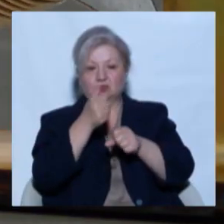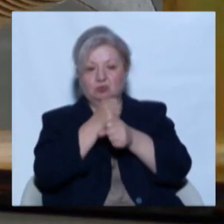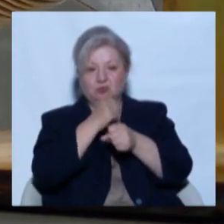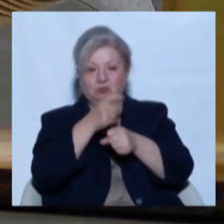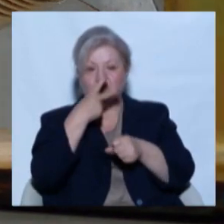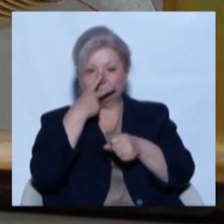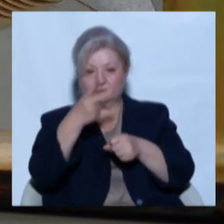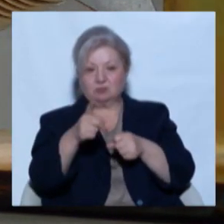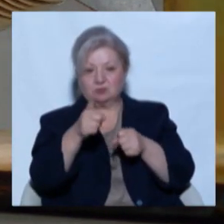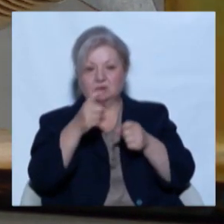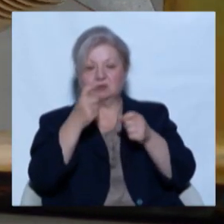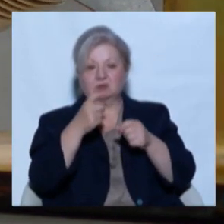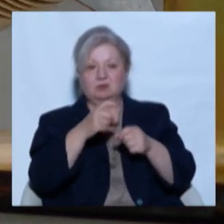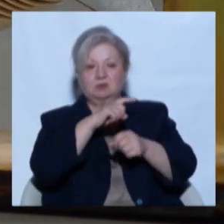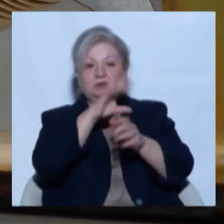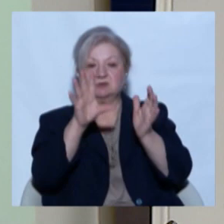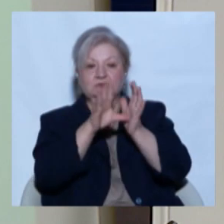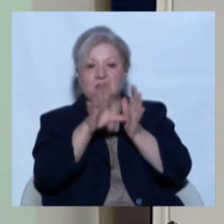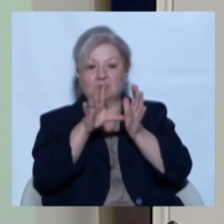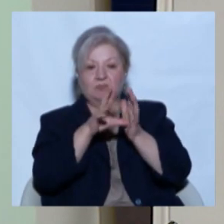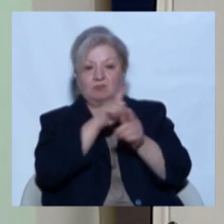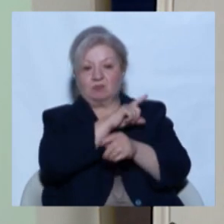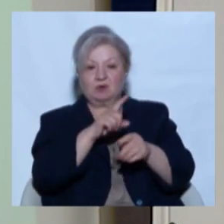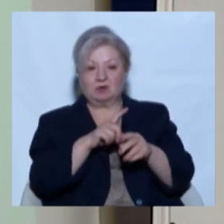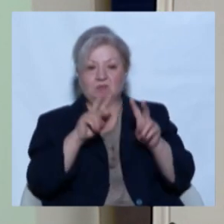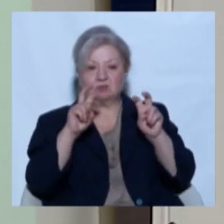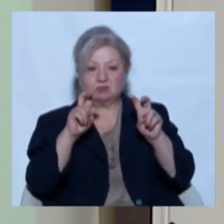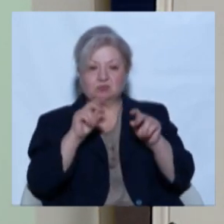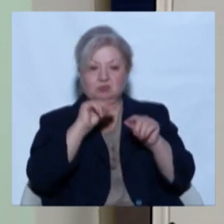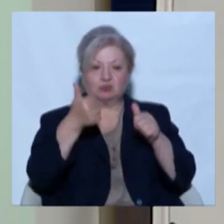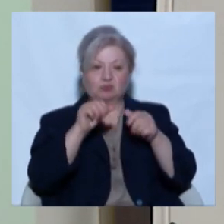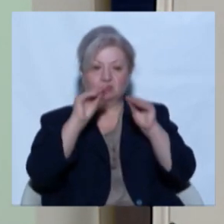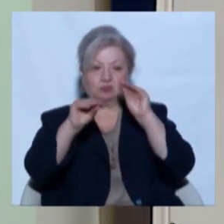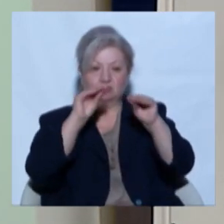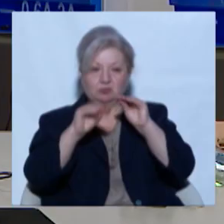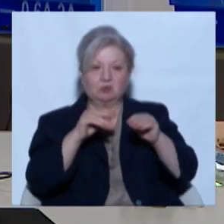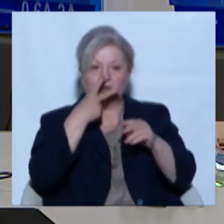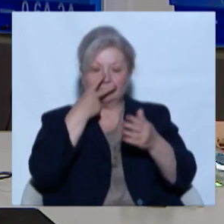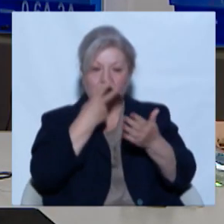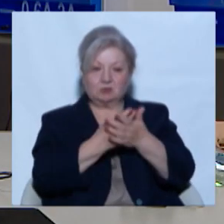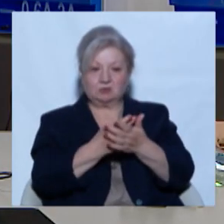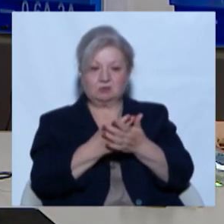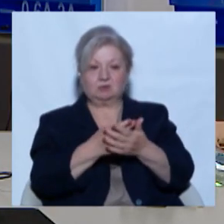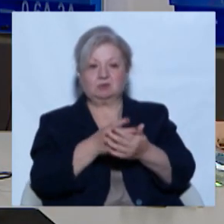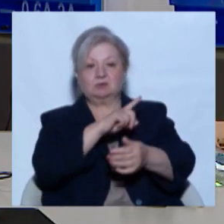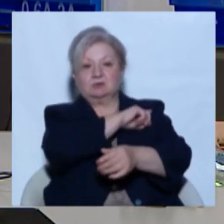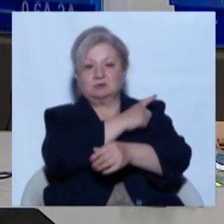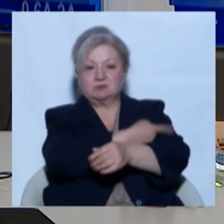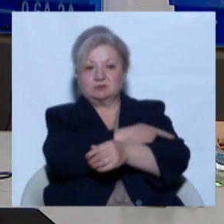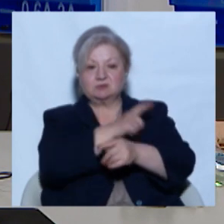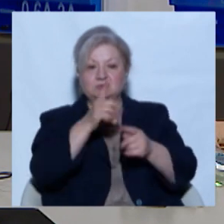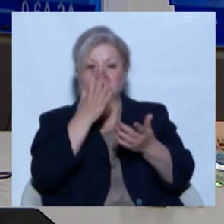გადავიყვანთ, ასე ვთქვათ, ძაბის მნიშვნელობას პირდაპირ ნიუტონებში. აი ახლა გიდემონსტრირეთ ძალის გაზომვის ერთ-ერთი ხერხი,